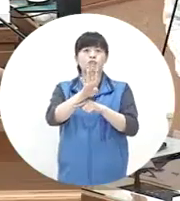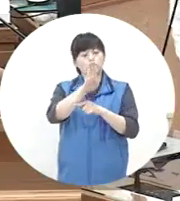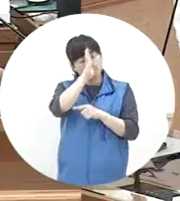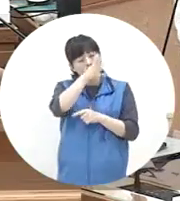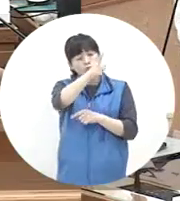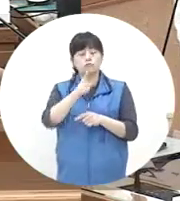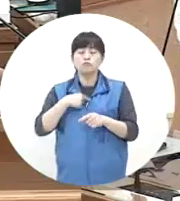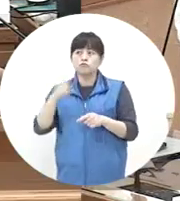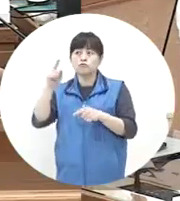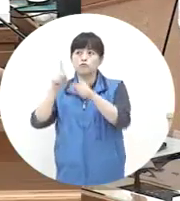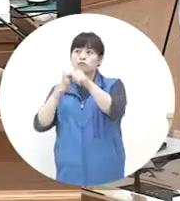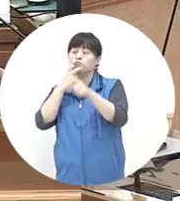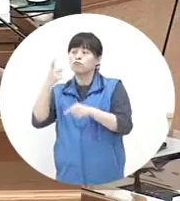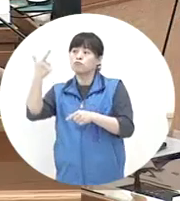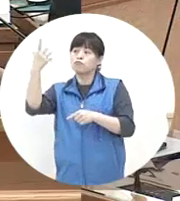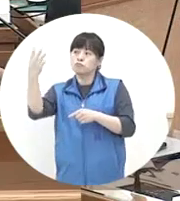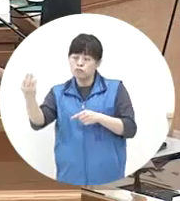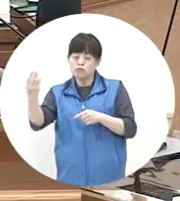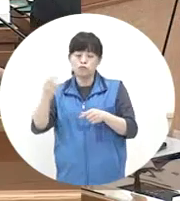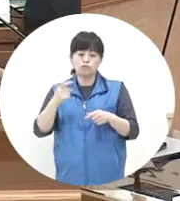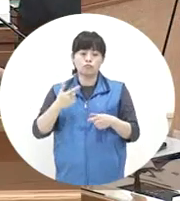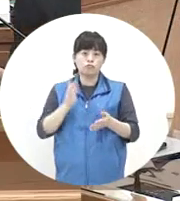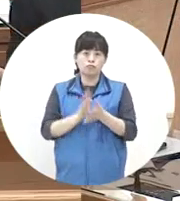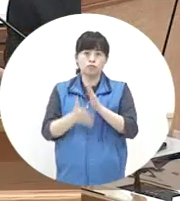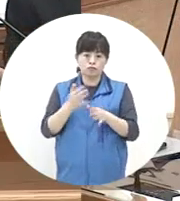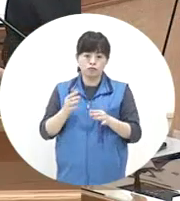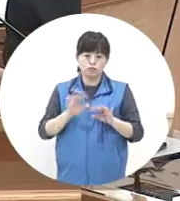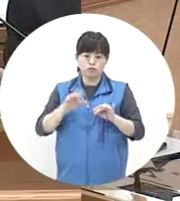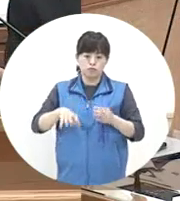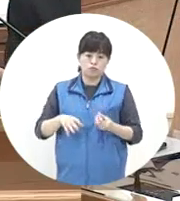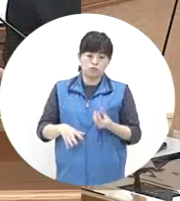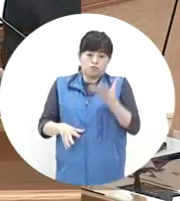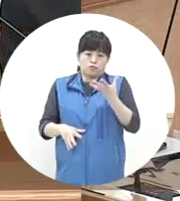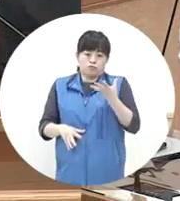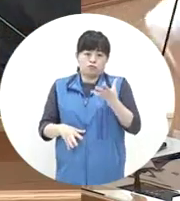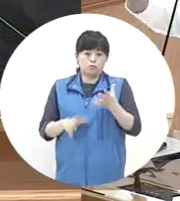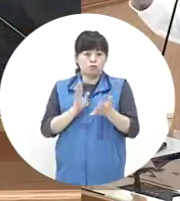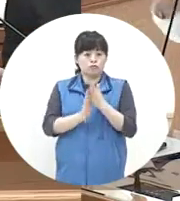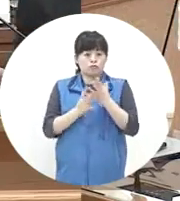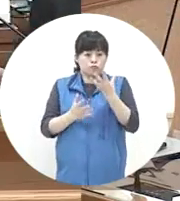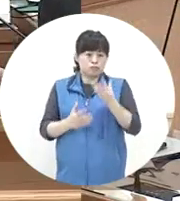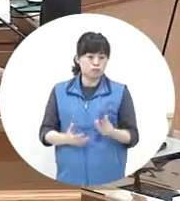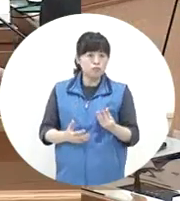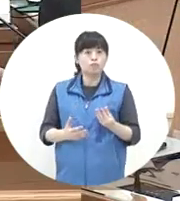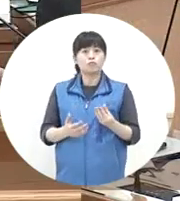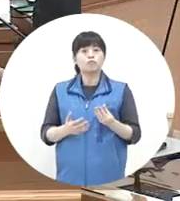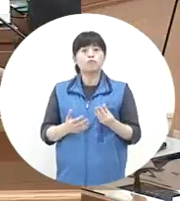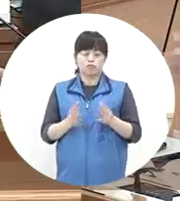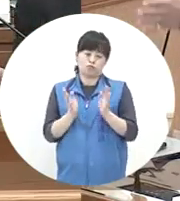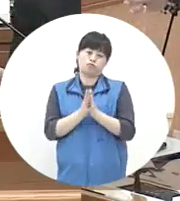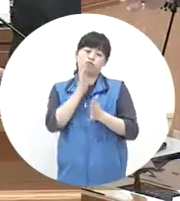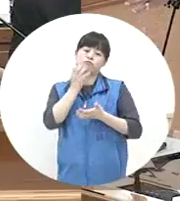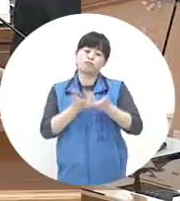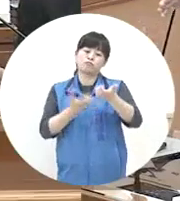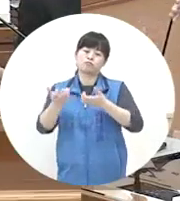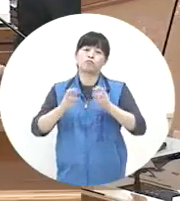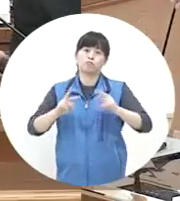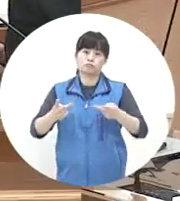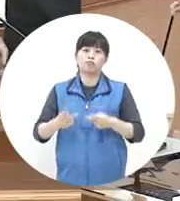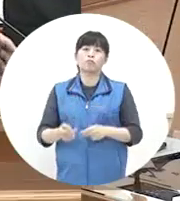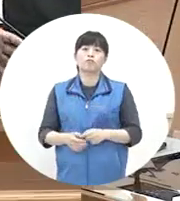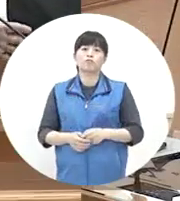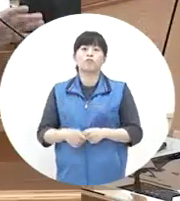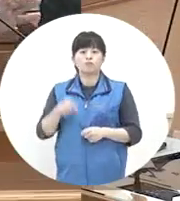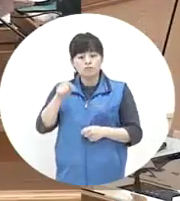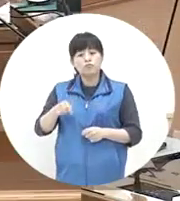要缩减中央，还是增加地方？还是缩减地方，这都是分配的方式嘛？局长，其实这是